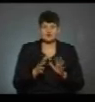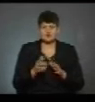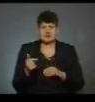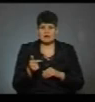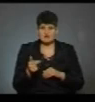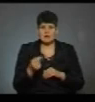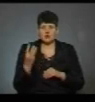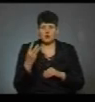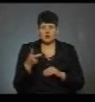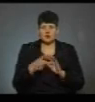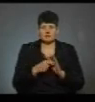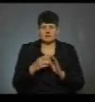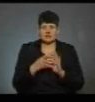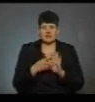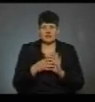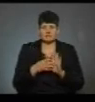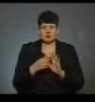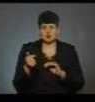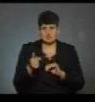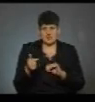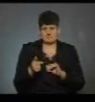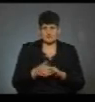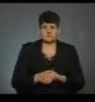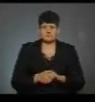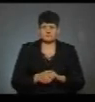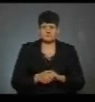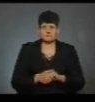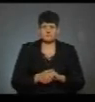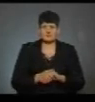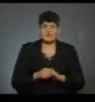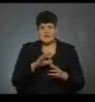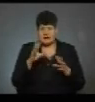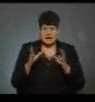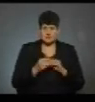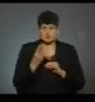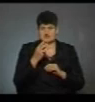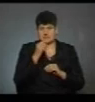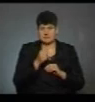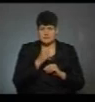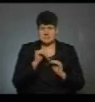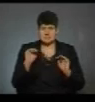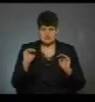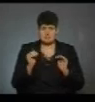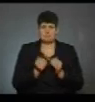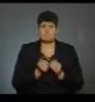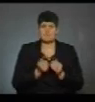і трьохкімнатна 900 гривень. Якщо ми говоримо за разом за тих три місяці зменшення